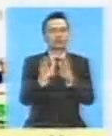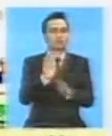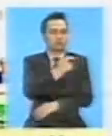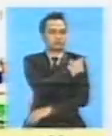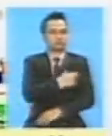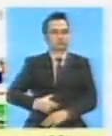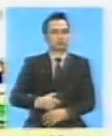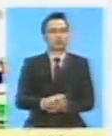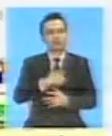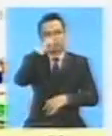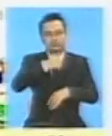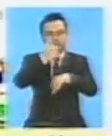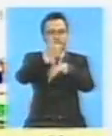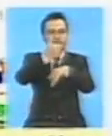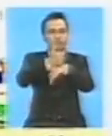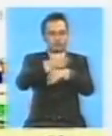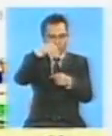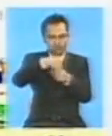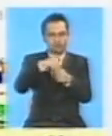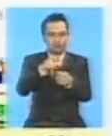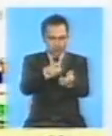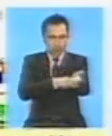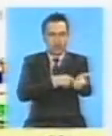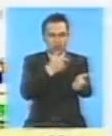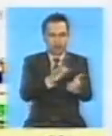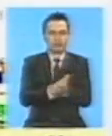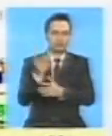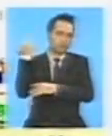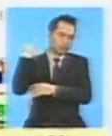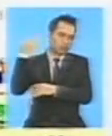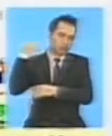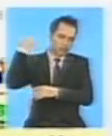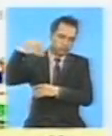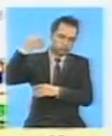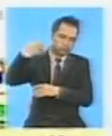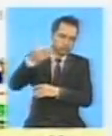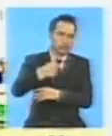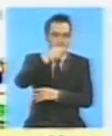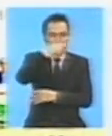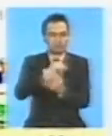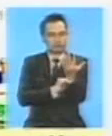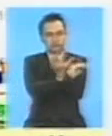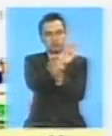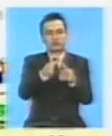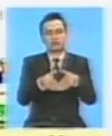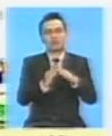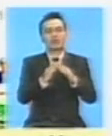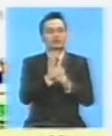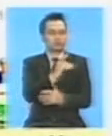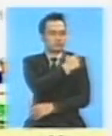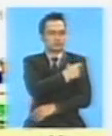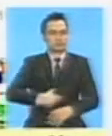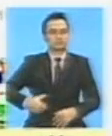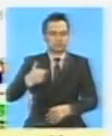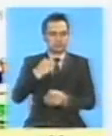เป็นเสาหลักของประเทศไทยมาอย่างไรแต่เป็นเวลานานตั้งแต่อดีตจนปัจจุบันนะครับบ้านเมืองของเรานั้นเป็นแผ่นดินของพระมหากษัตริย์นะ